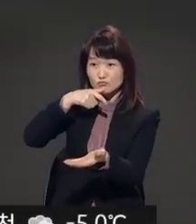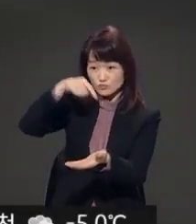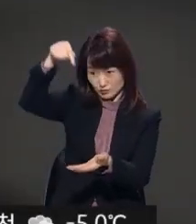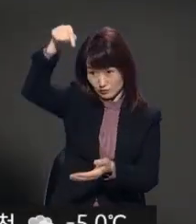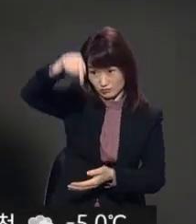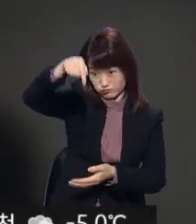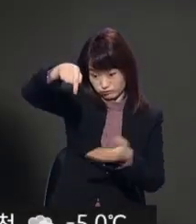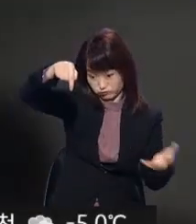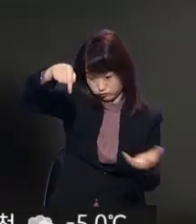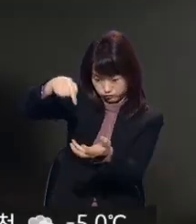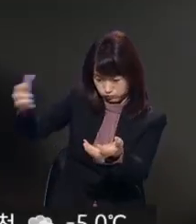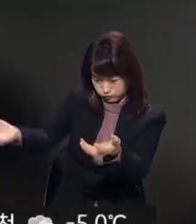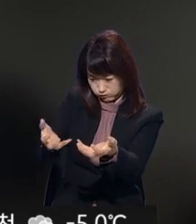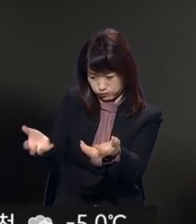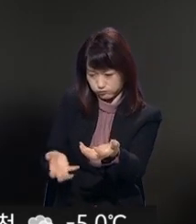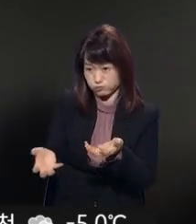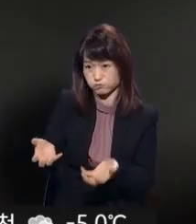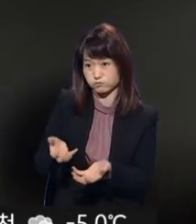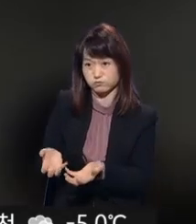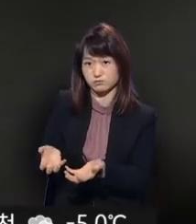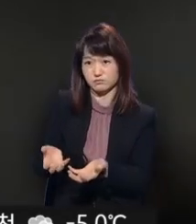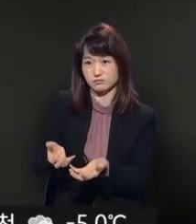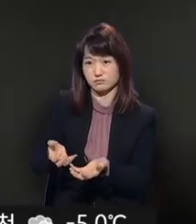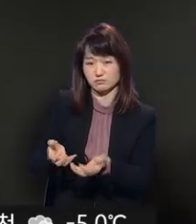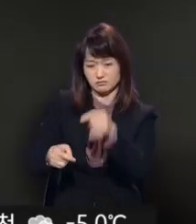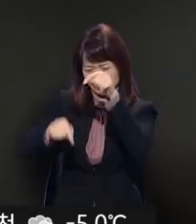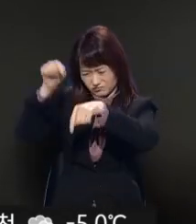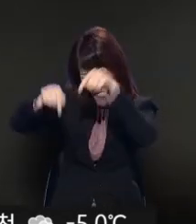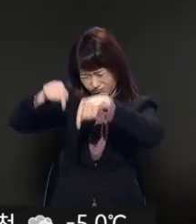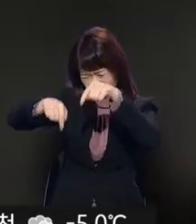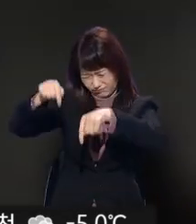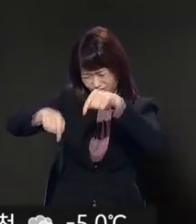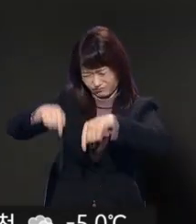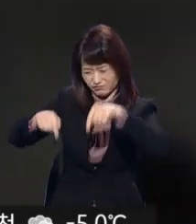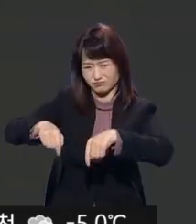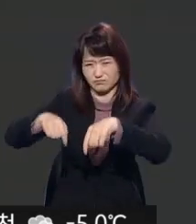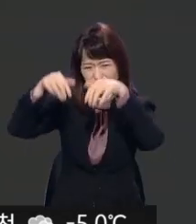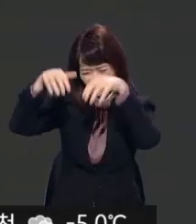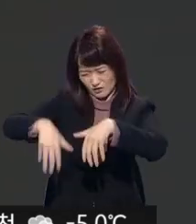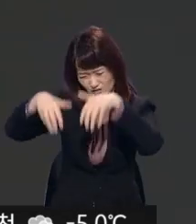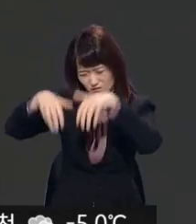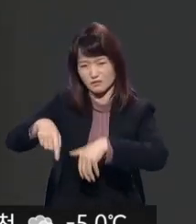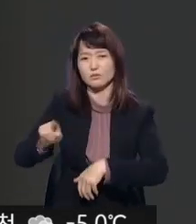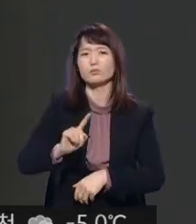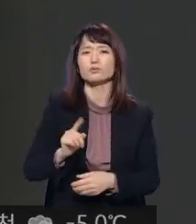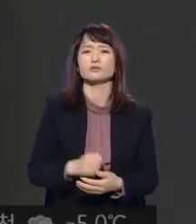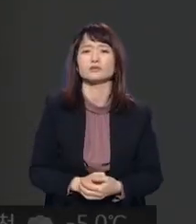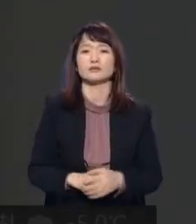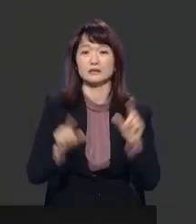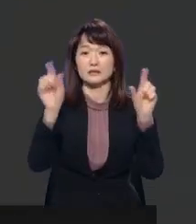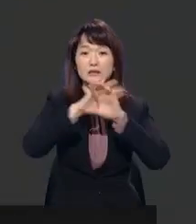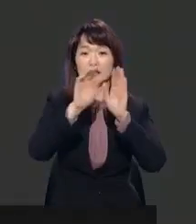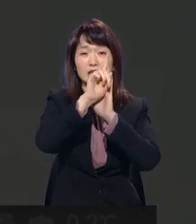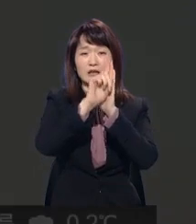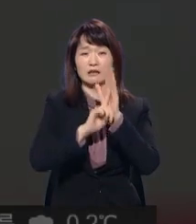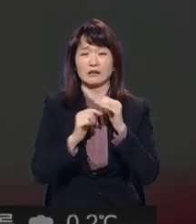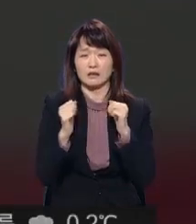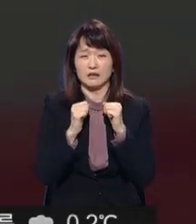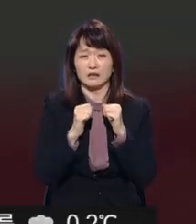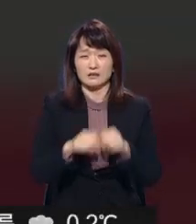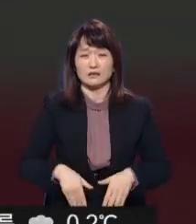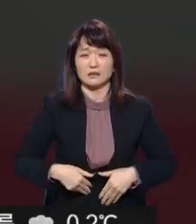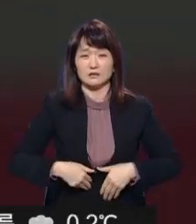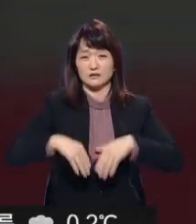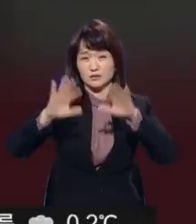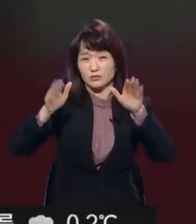곳에다가 아유, 지금 뭐 받아놨어, 지금. 아유, 세상에, 어쩌면 좋아. 날도 추운데 나오라는 온풍은 안